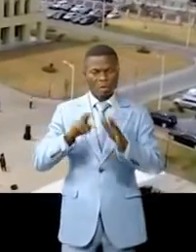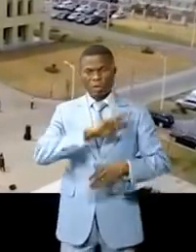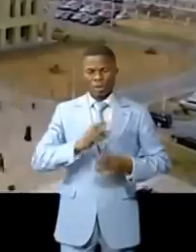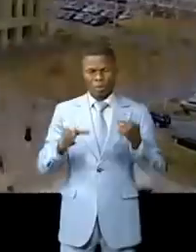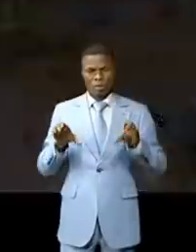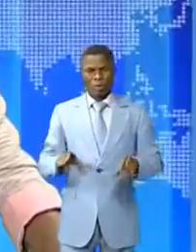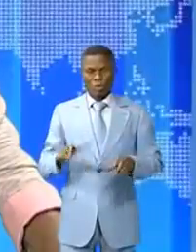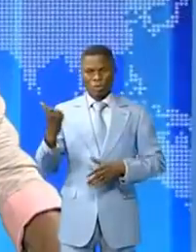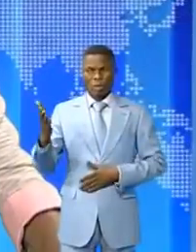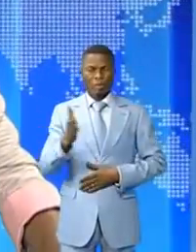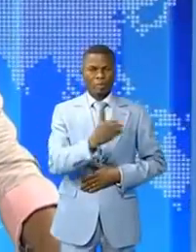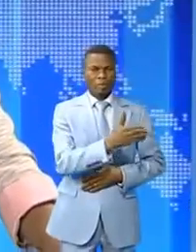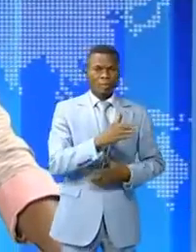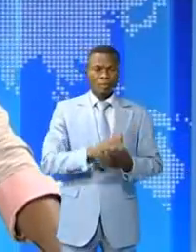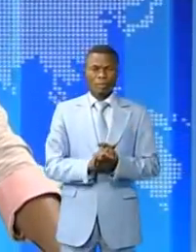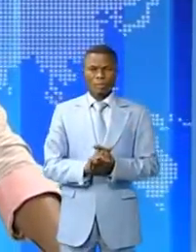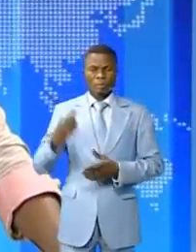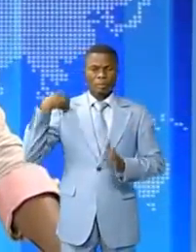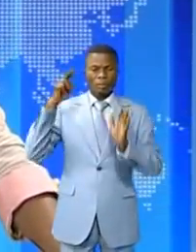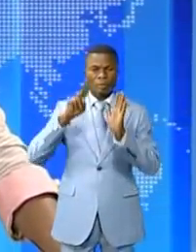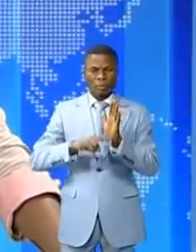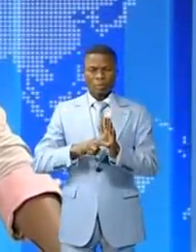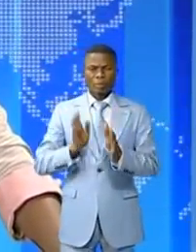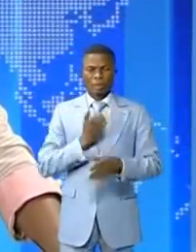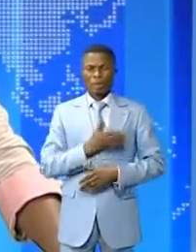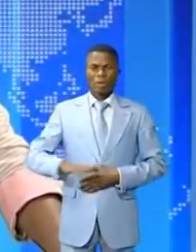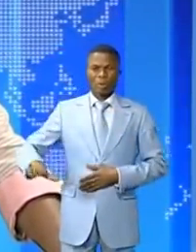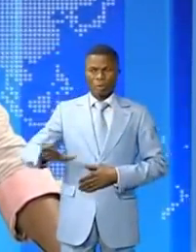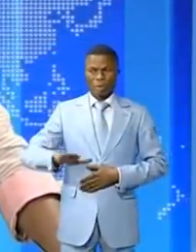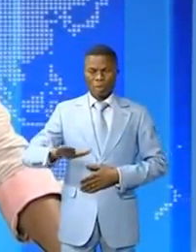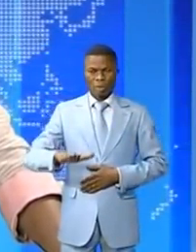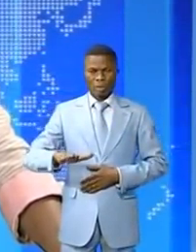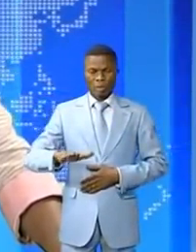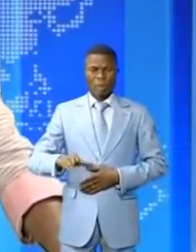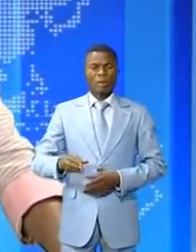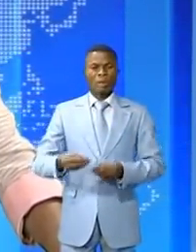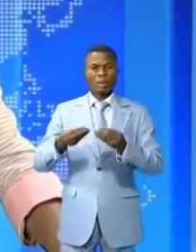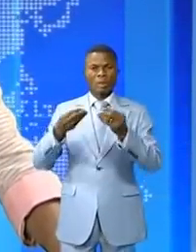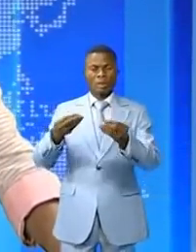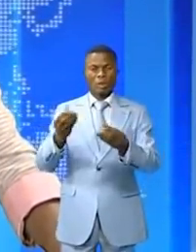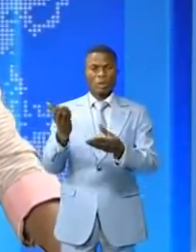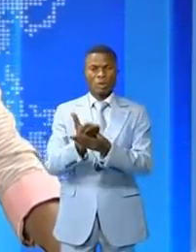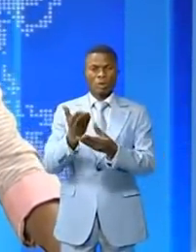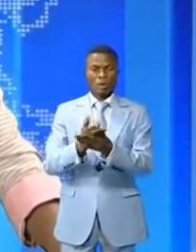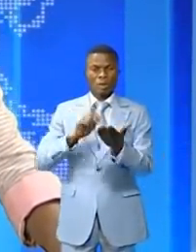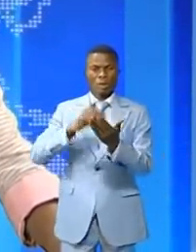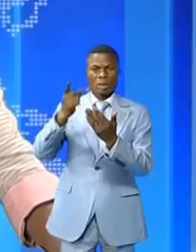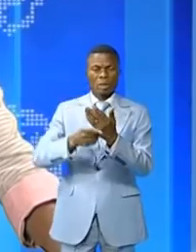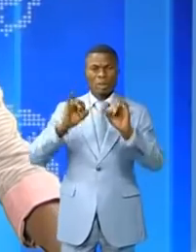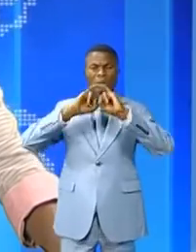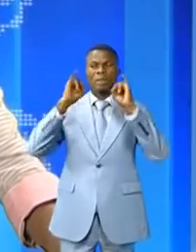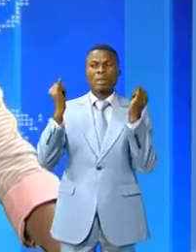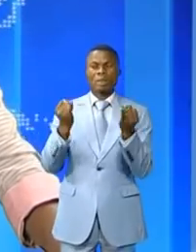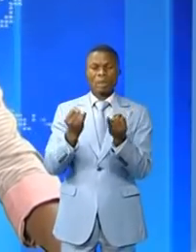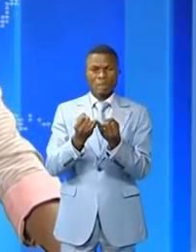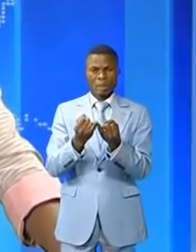République. Et puis le gouvernement de la République a adopté dernièrement une feuille de route du programme industriel, une